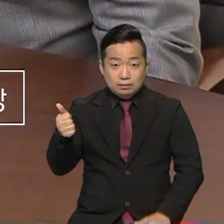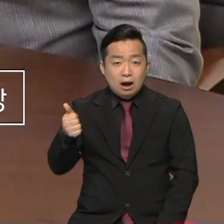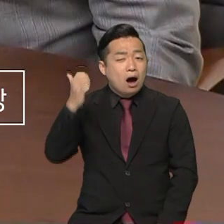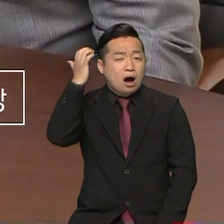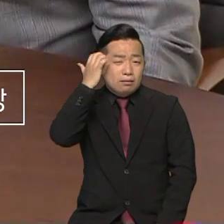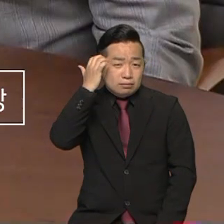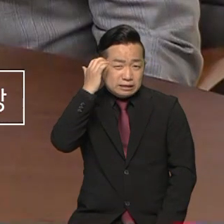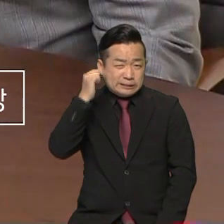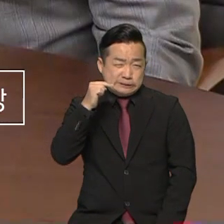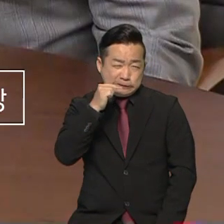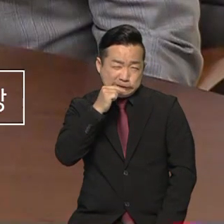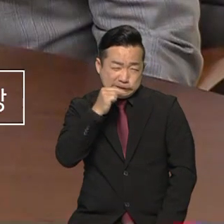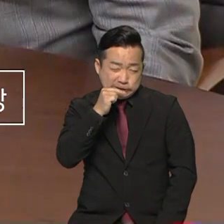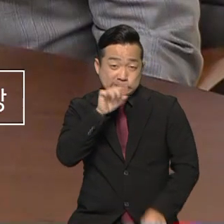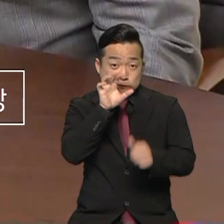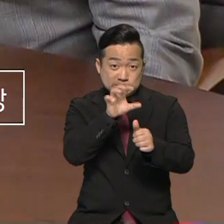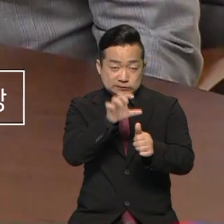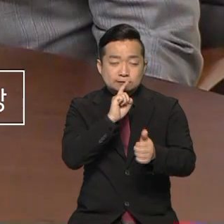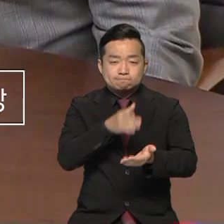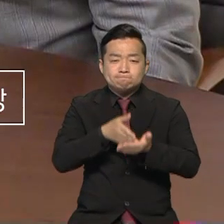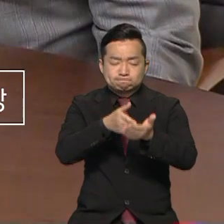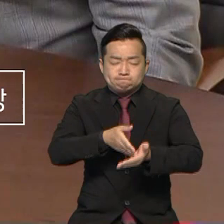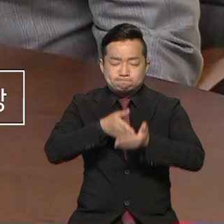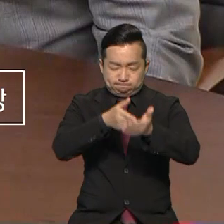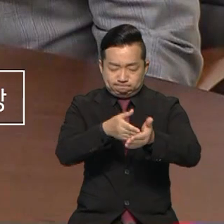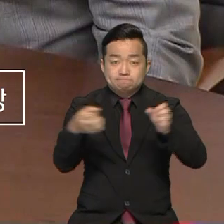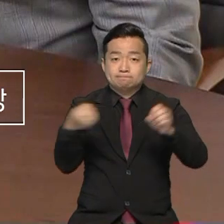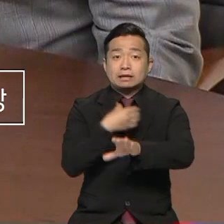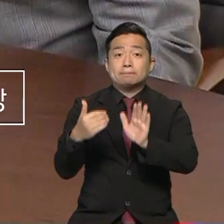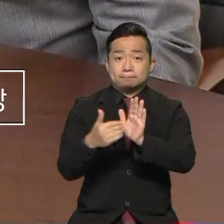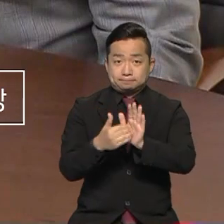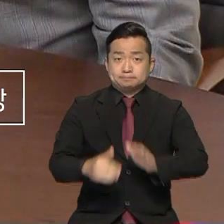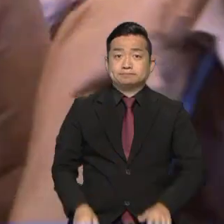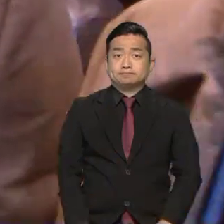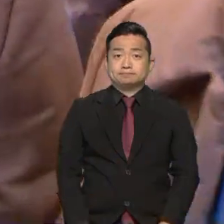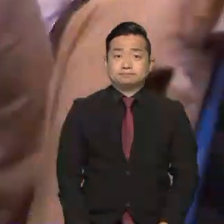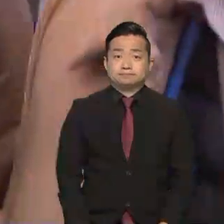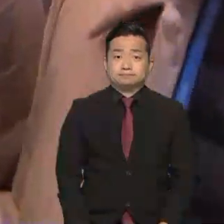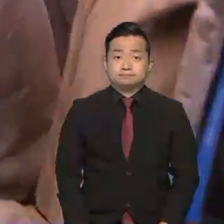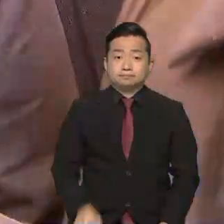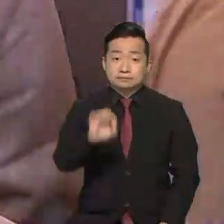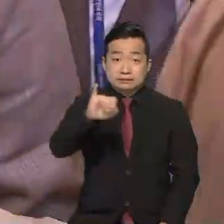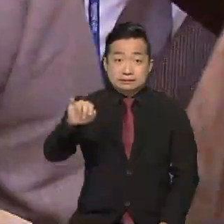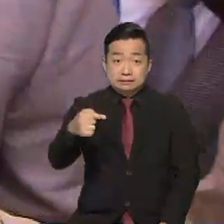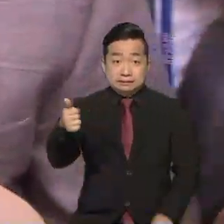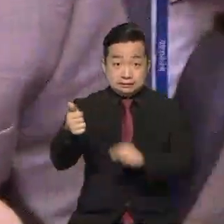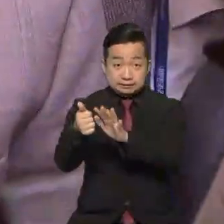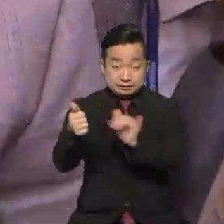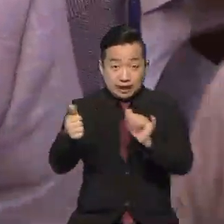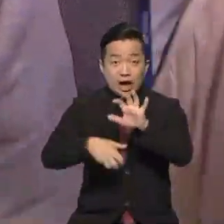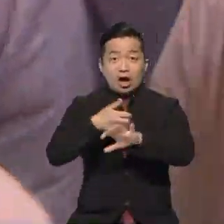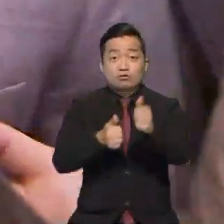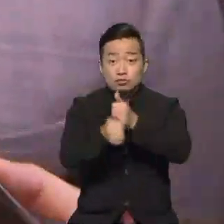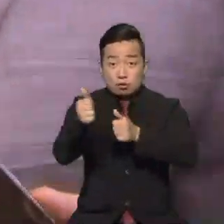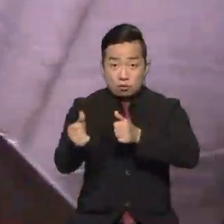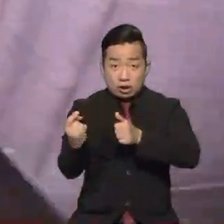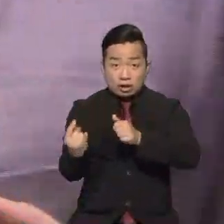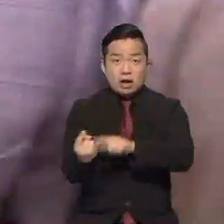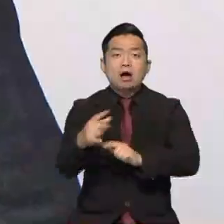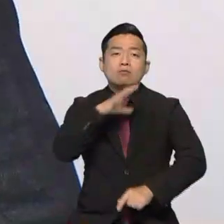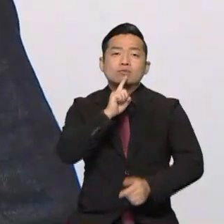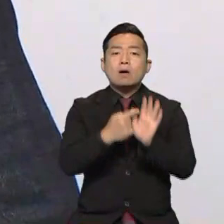고통스러운 쓴소리라도 계속 건의드리겠다고 답한 것으로 전해졌습니다. 인 위원장은 혁신위원회 불만도